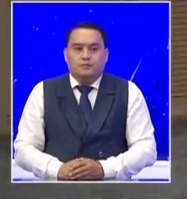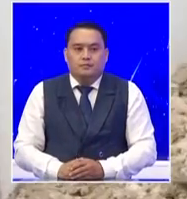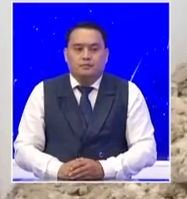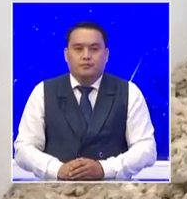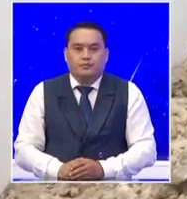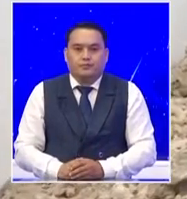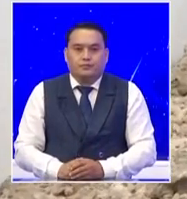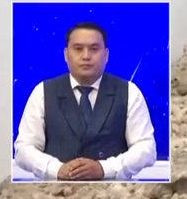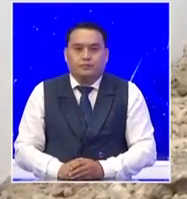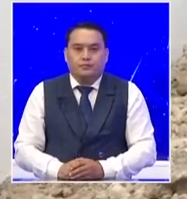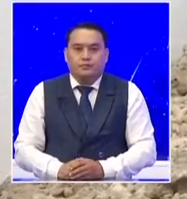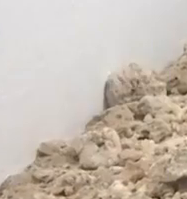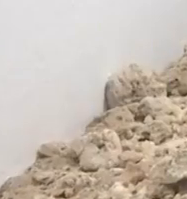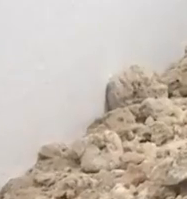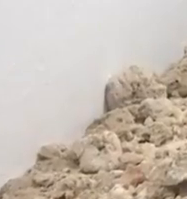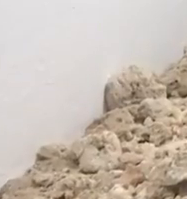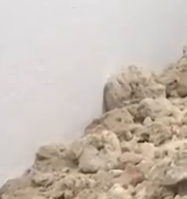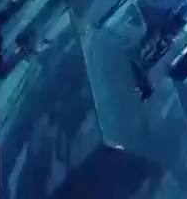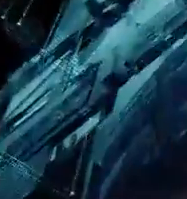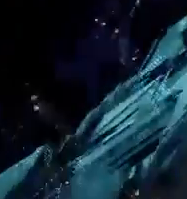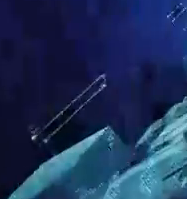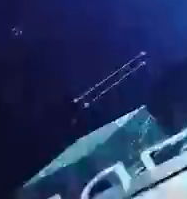ЖТСУ, Кербулакский район.